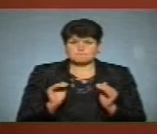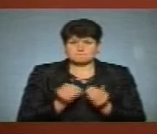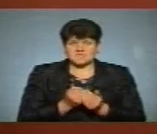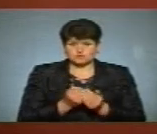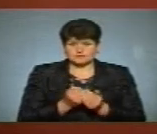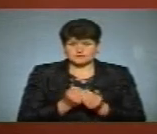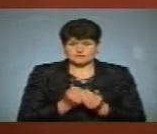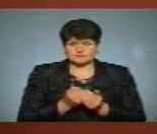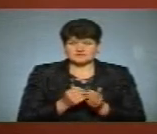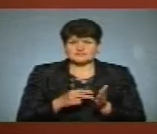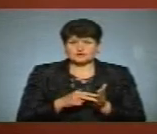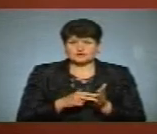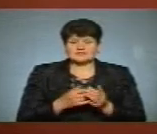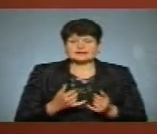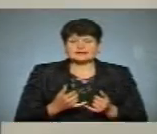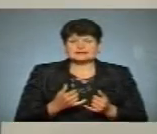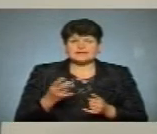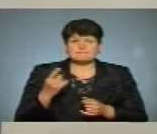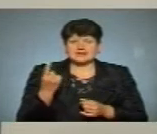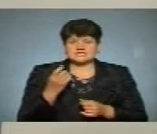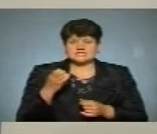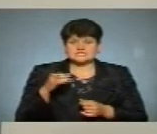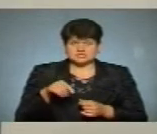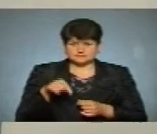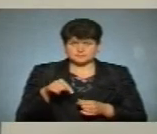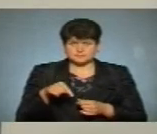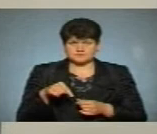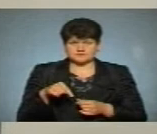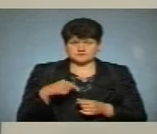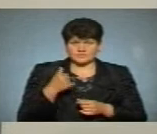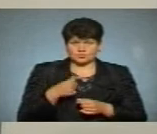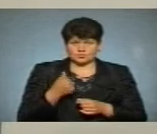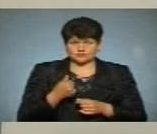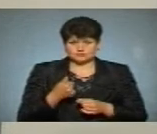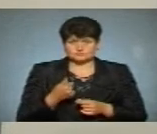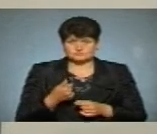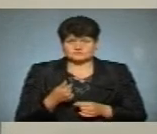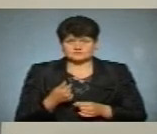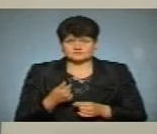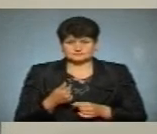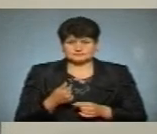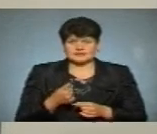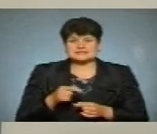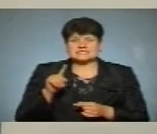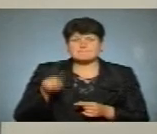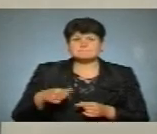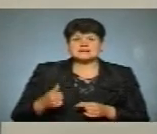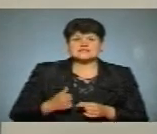мінімумів, встановлених на 1 січня поточного року. За призовниками,